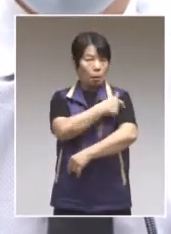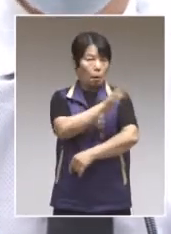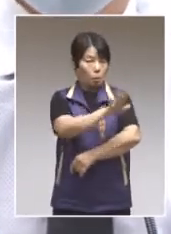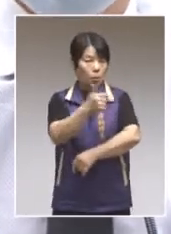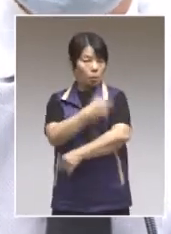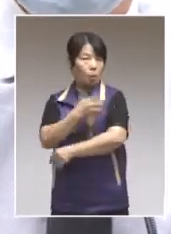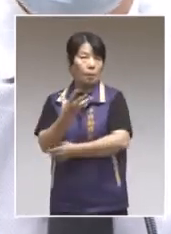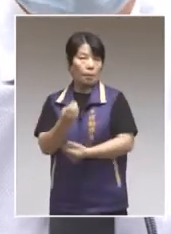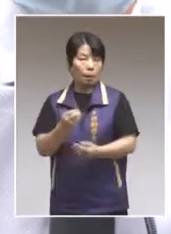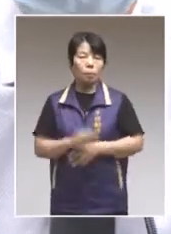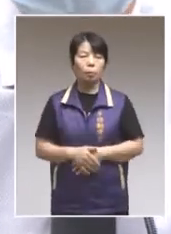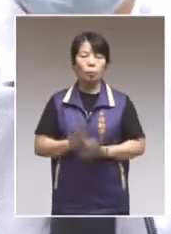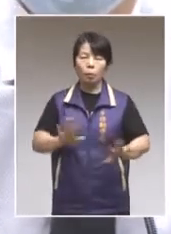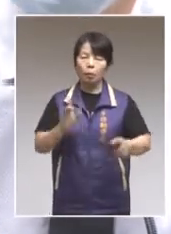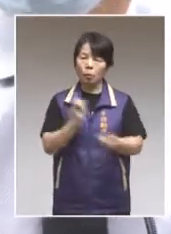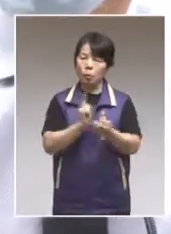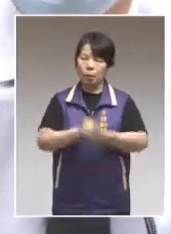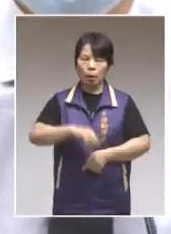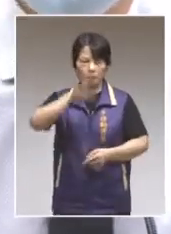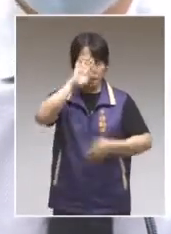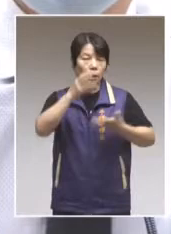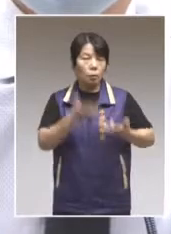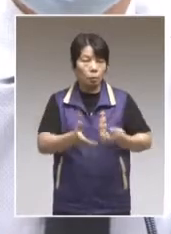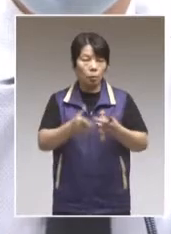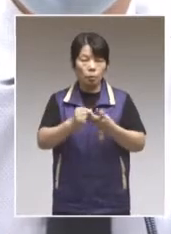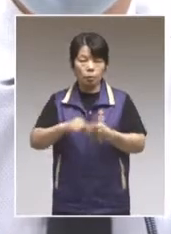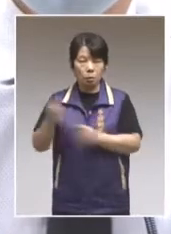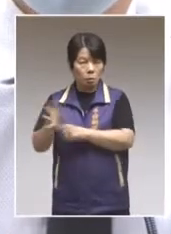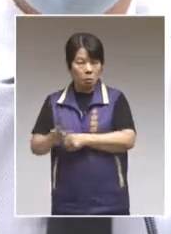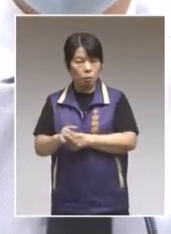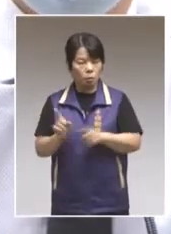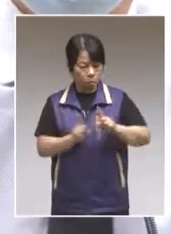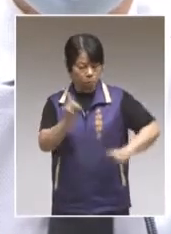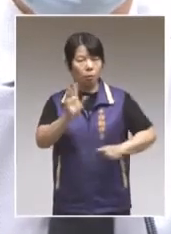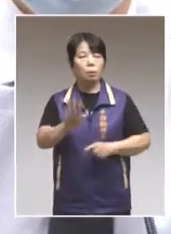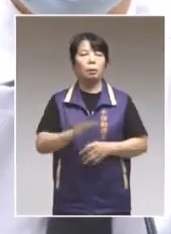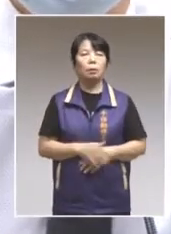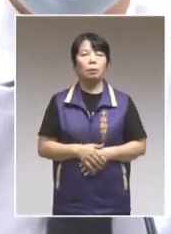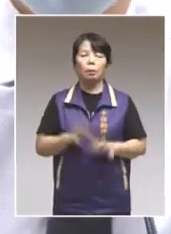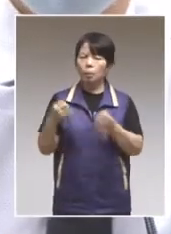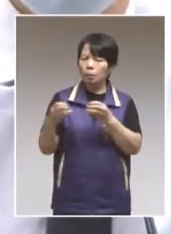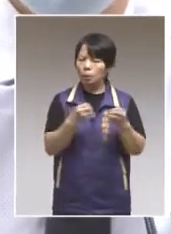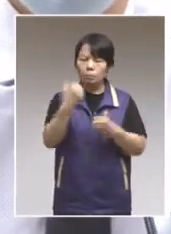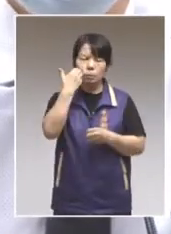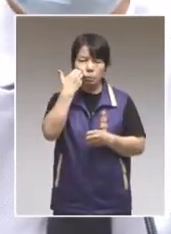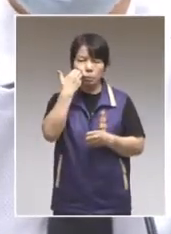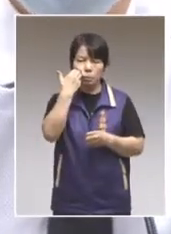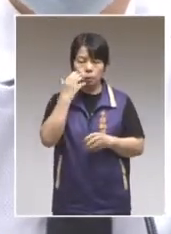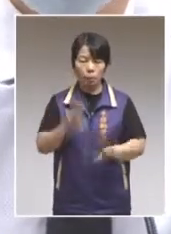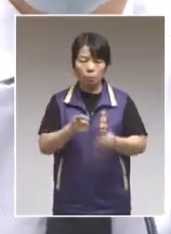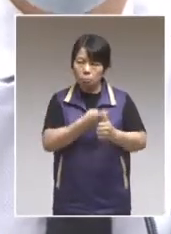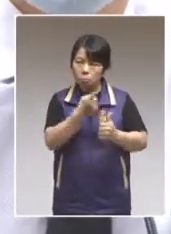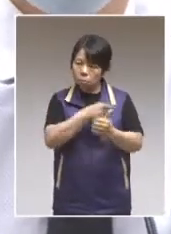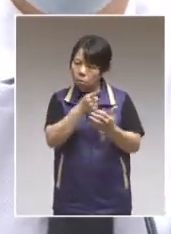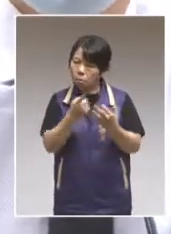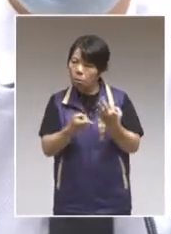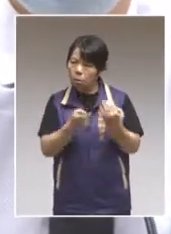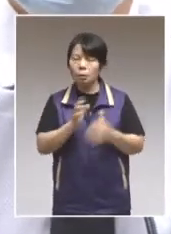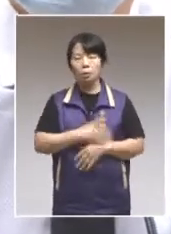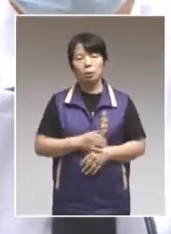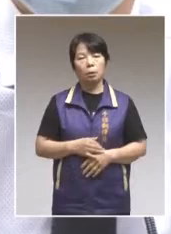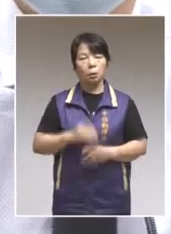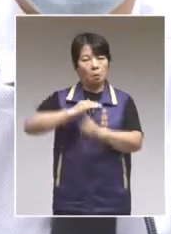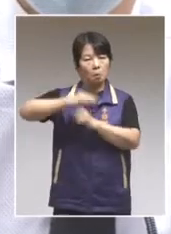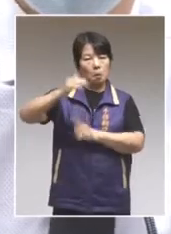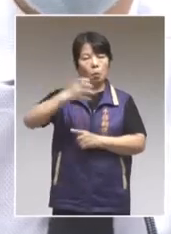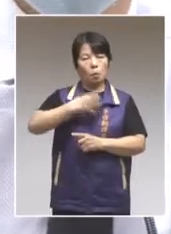重症跟死亡率还是会有差别啊。所以当然如果说我们要讨论哪一些人要最优先，一定是高危险群